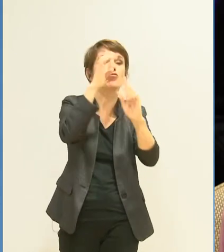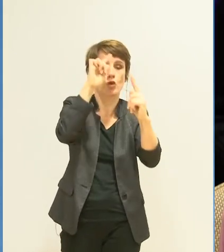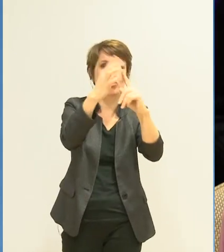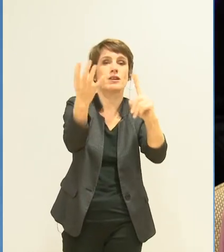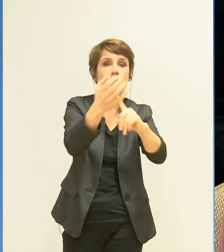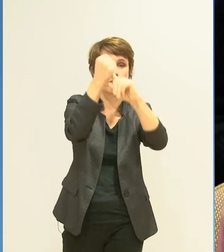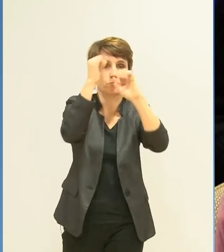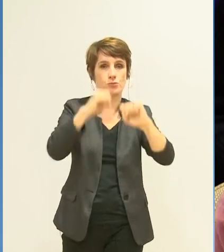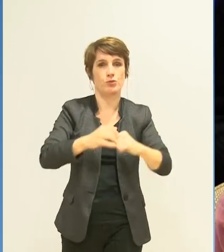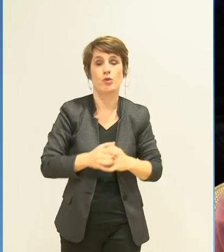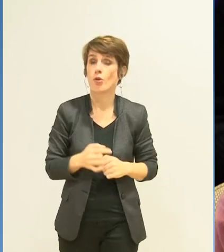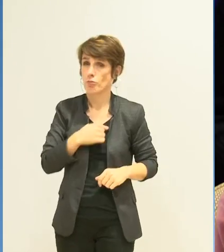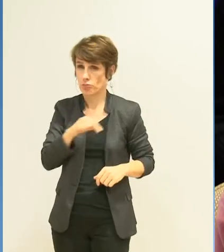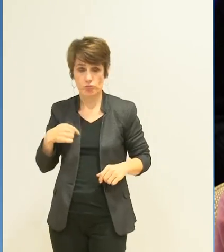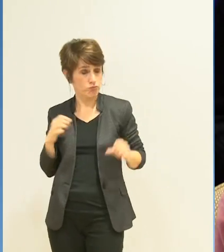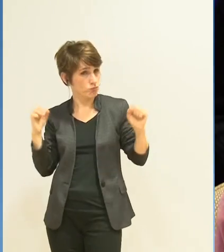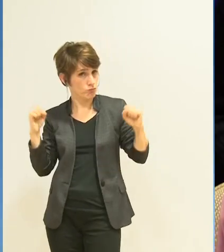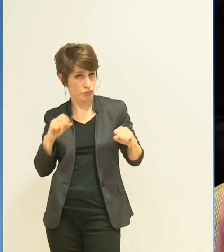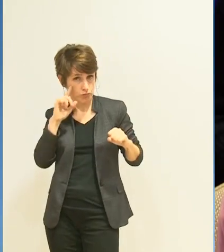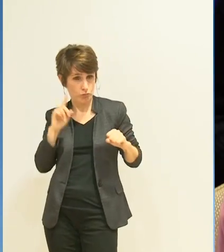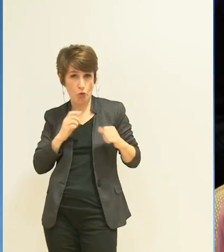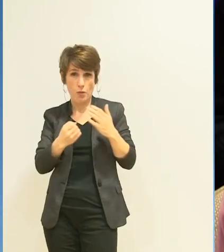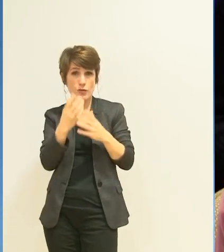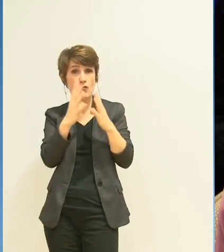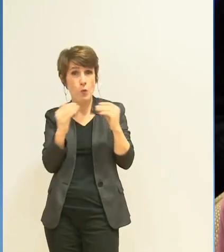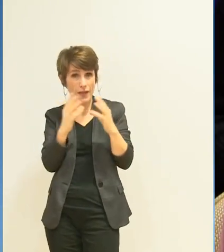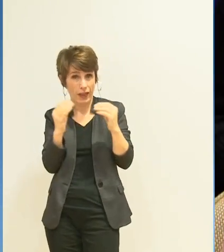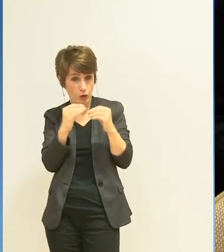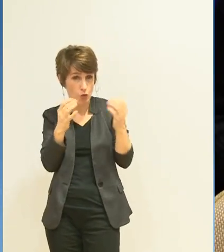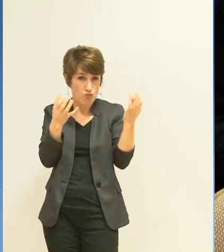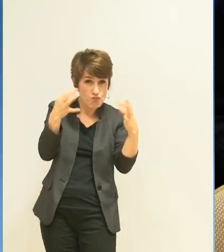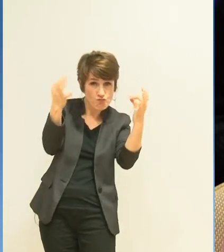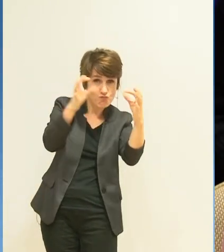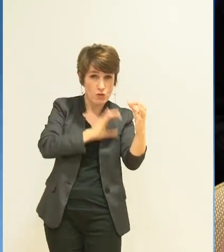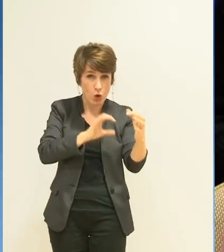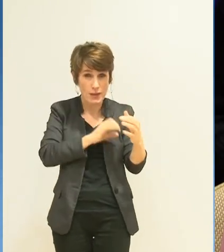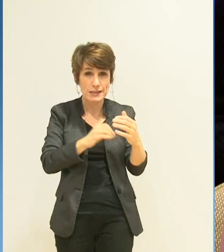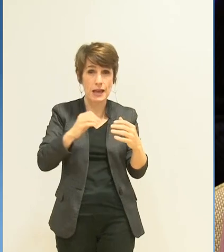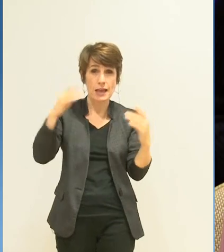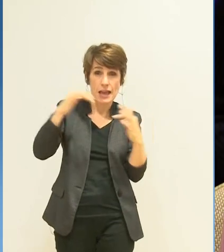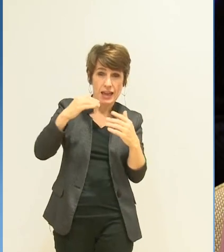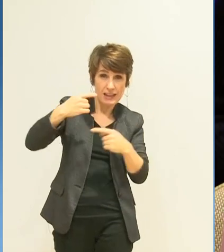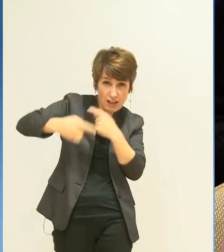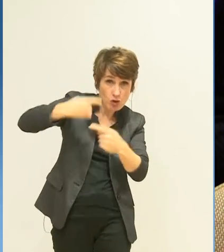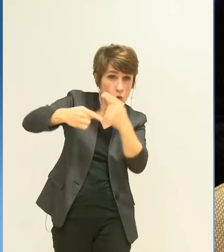nous ne sommes pas contre expérimenter de nouveaux matériaux s'emparer des énergies renouvelables et tester de nouvelles formes urbanistique